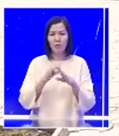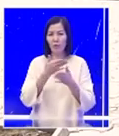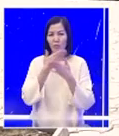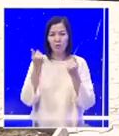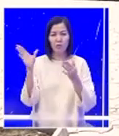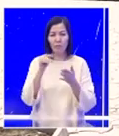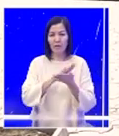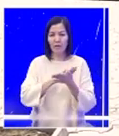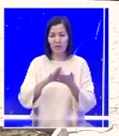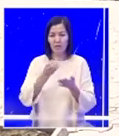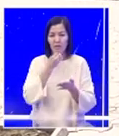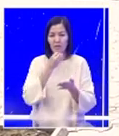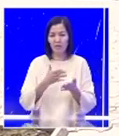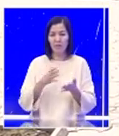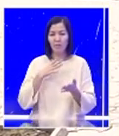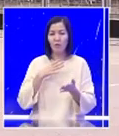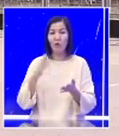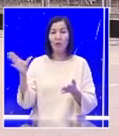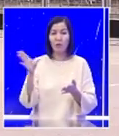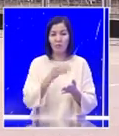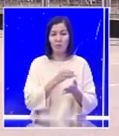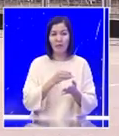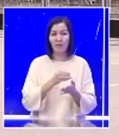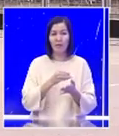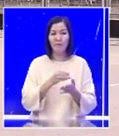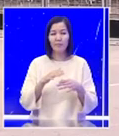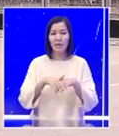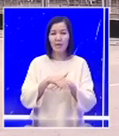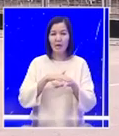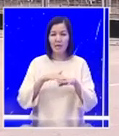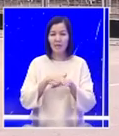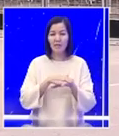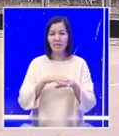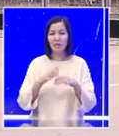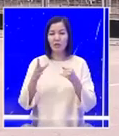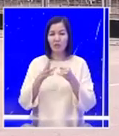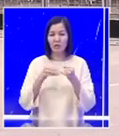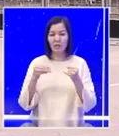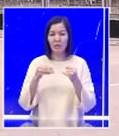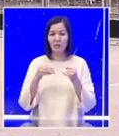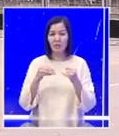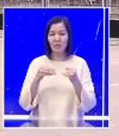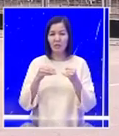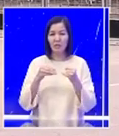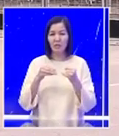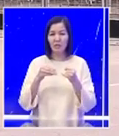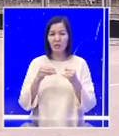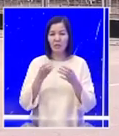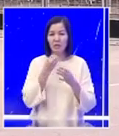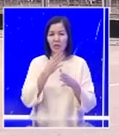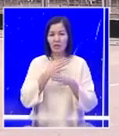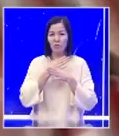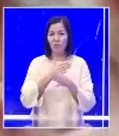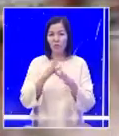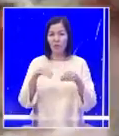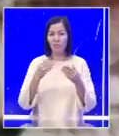бірде біреуі бой көрсеткен жоқ. Осының барлығы осы елдің, жердің береке бірлігінің арқасында болған шаруа